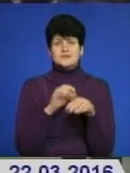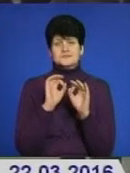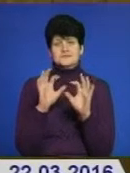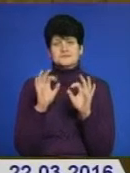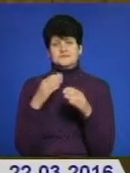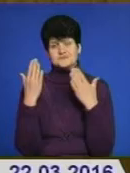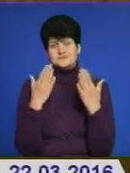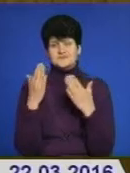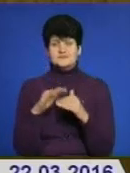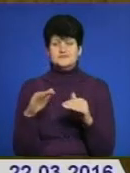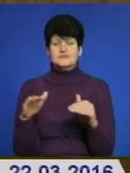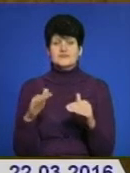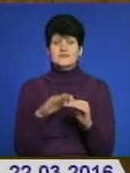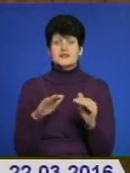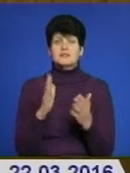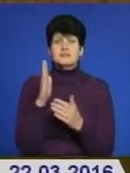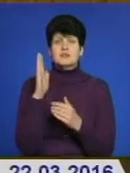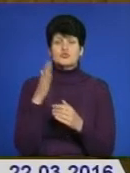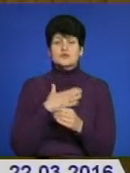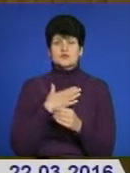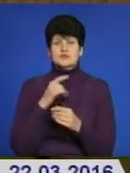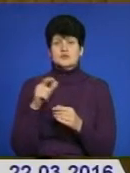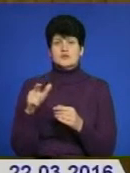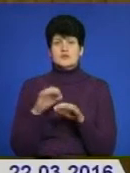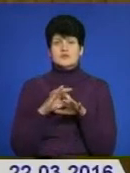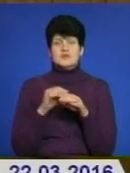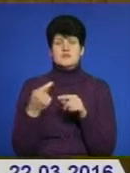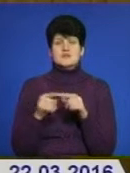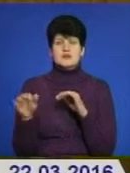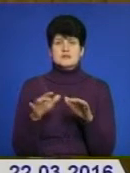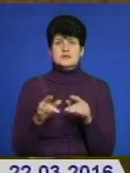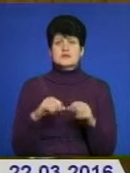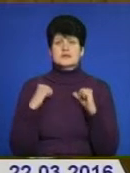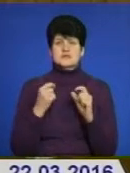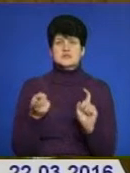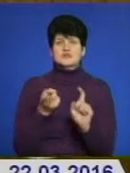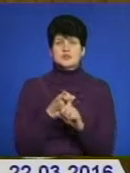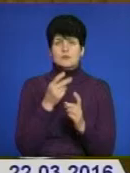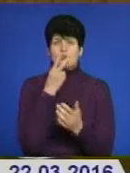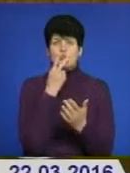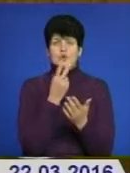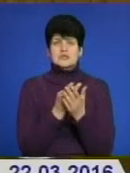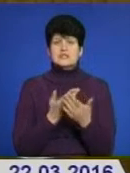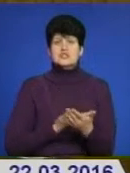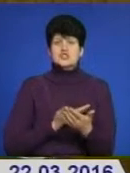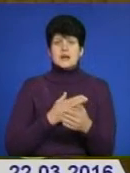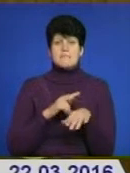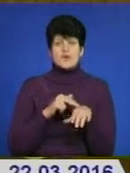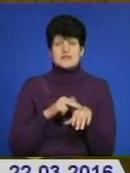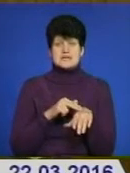малечу. Діти – це на майбутнє наші громадяни, і ми проводимо такі акції. Стараємося залучити їм, показати життя